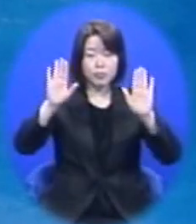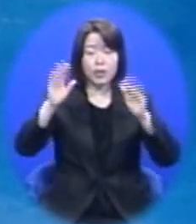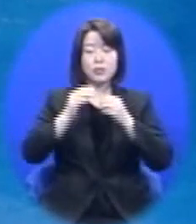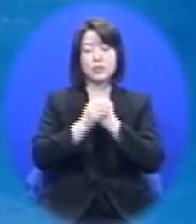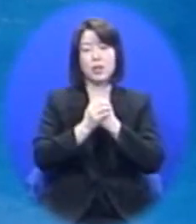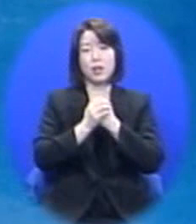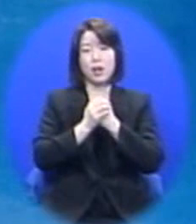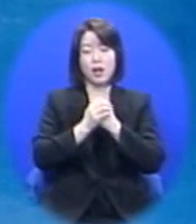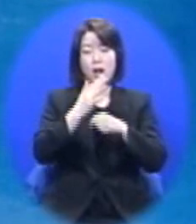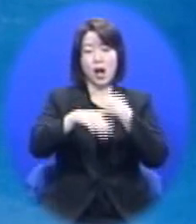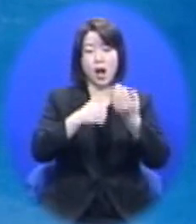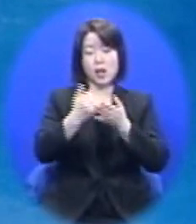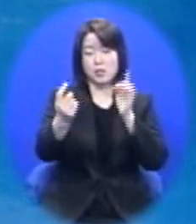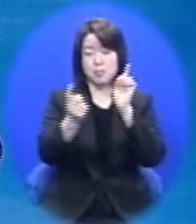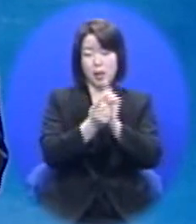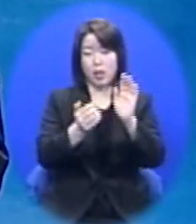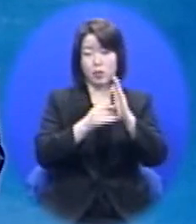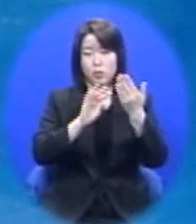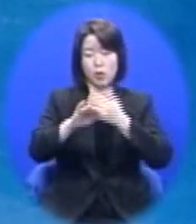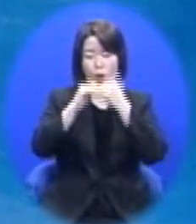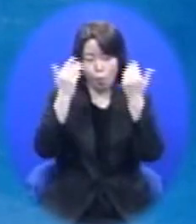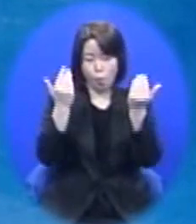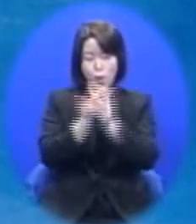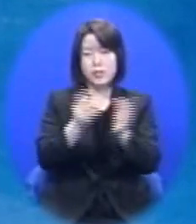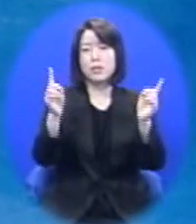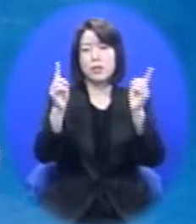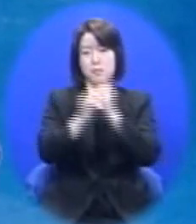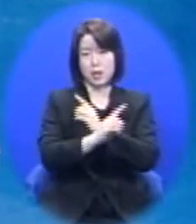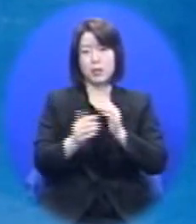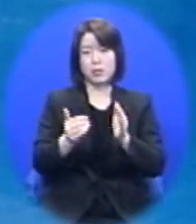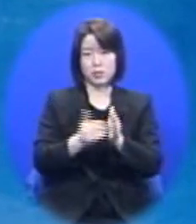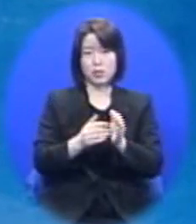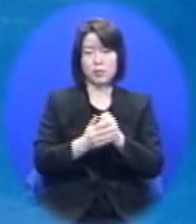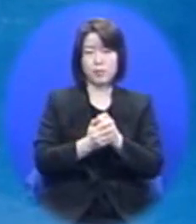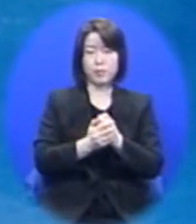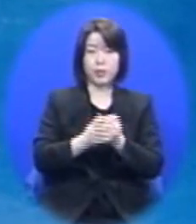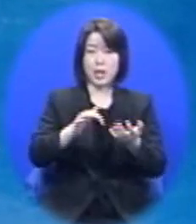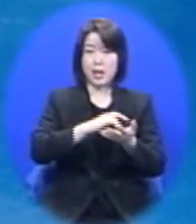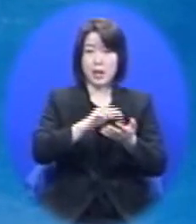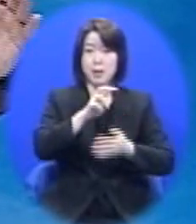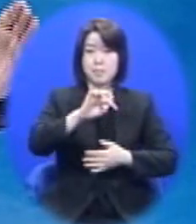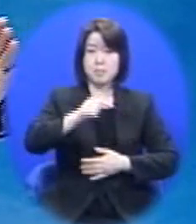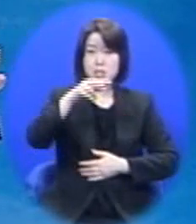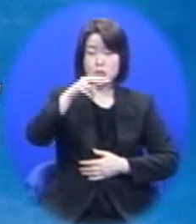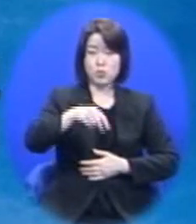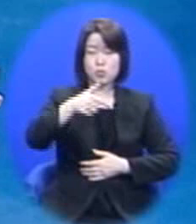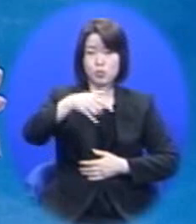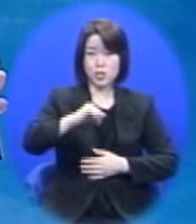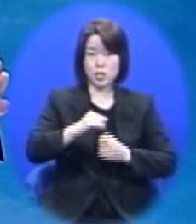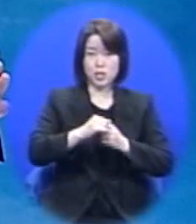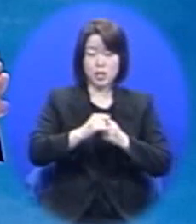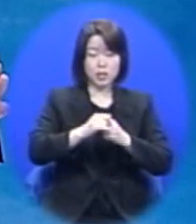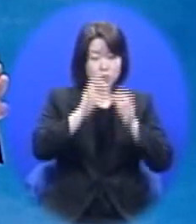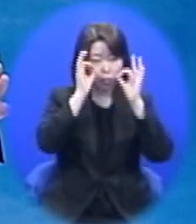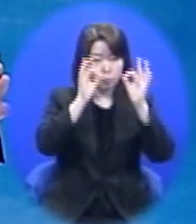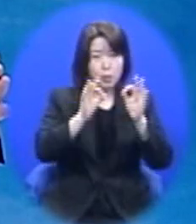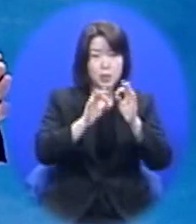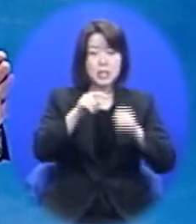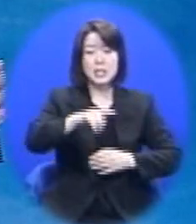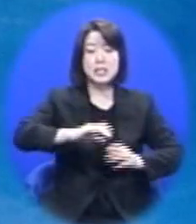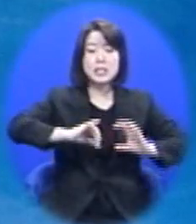하나님을 만나고. 민수기 12장 3절에 보면 이 세상에서 가장 온유한 사람이 되었다고